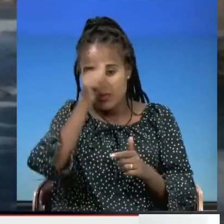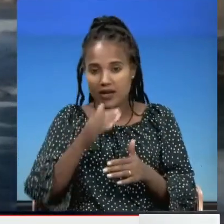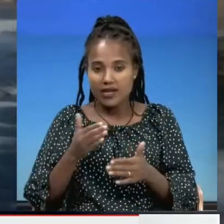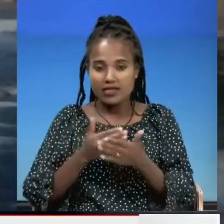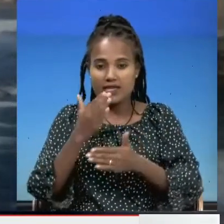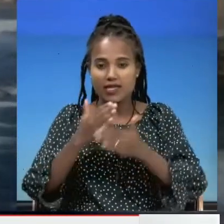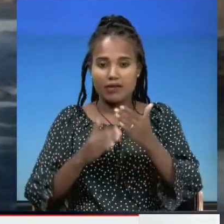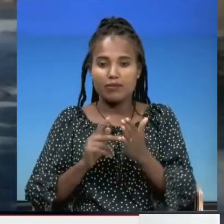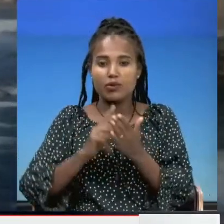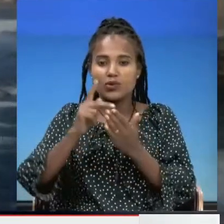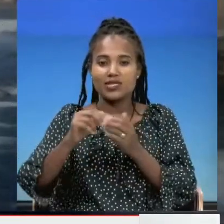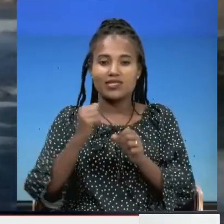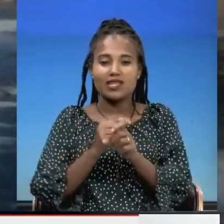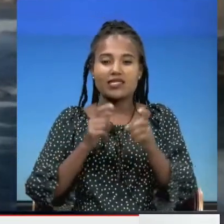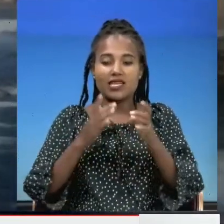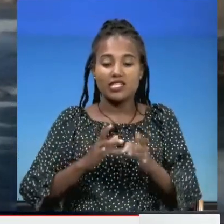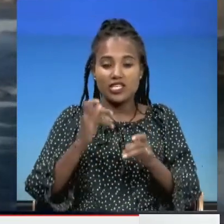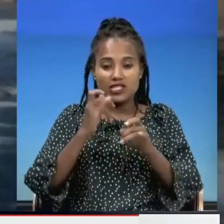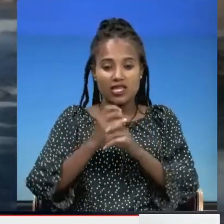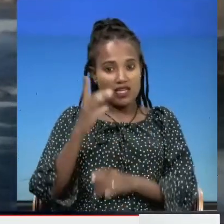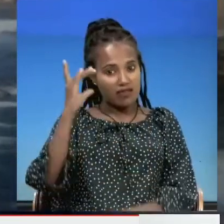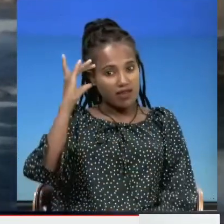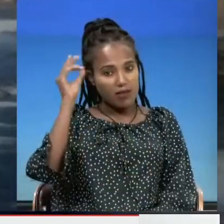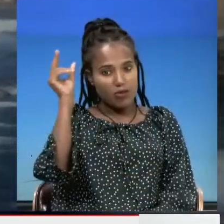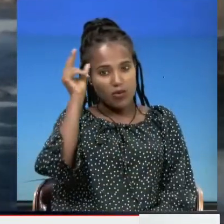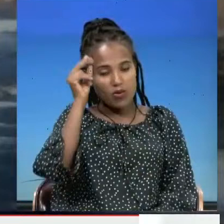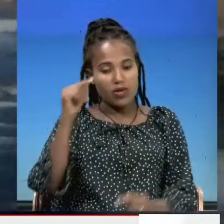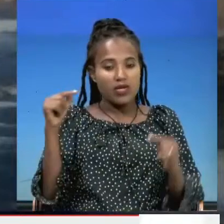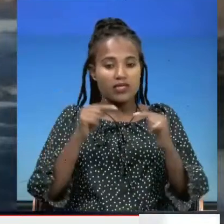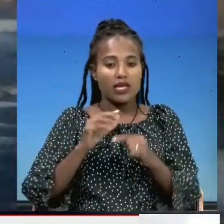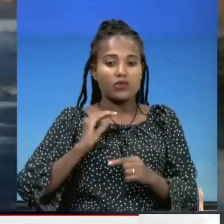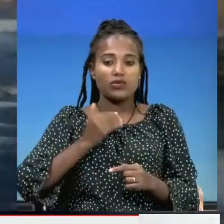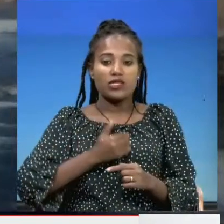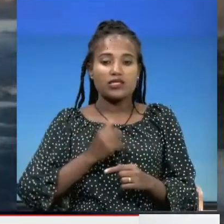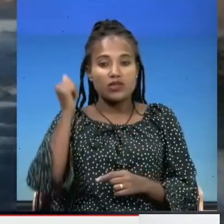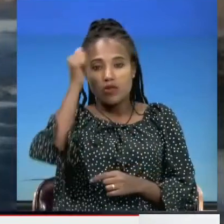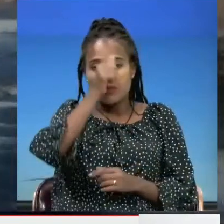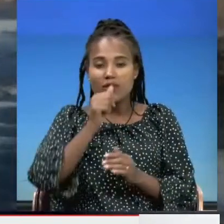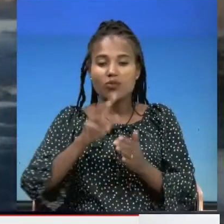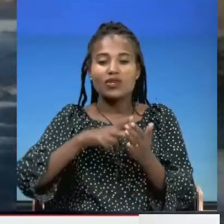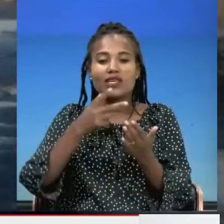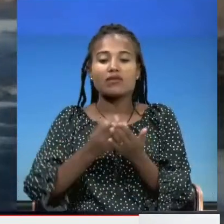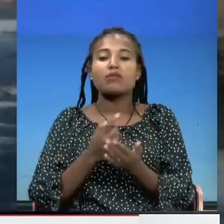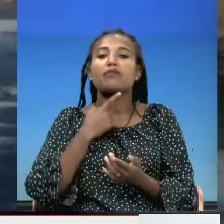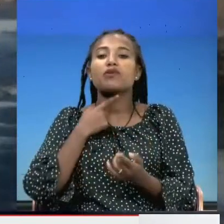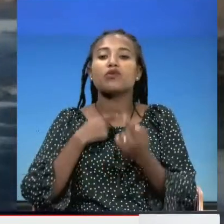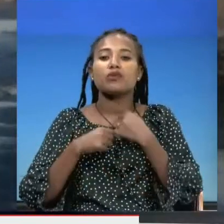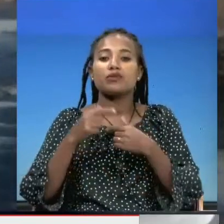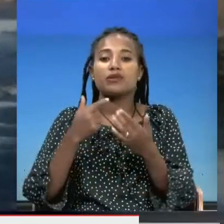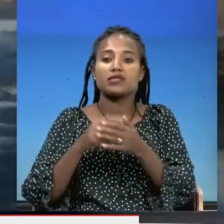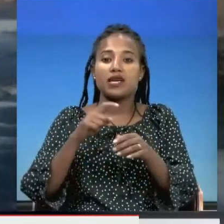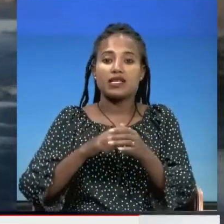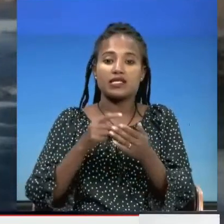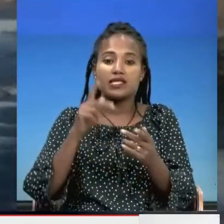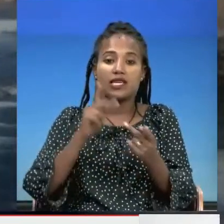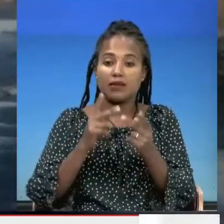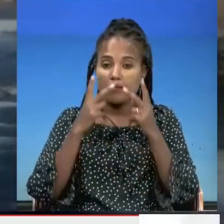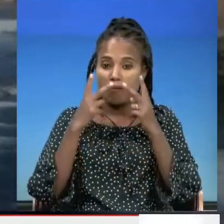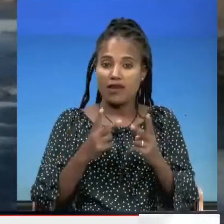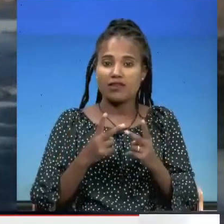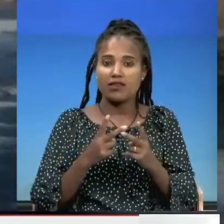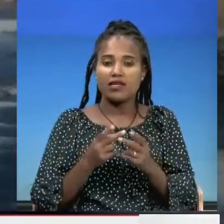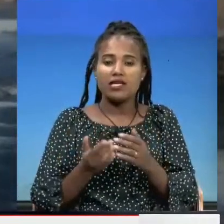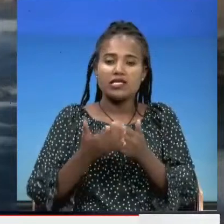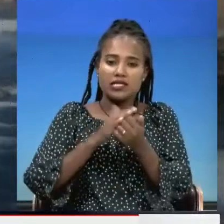ህዳሴ ግድብ ፕሮጀክት ስራ አስኪያጅ ኢንጂነር ክፍሌ ሆሮ ጠላቶቻችን የኢትዮጵያን ውድቀት በሚመኙበት በዚህ ሰዓት ይህንን ስኬት ማየት